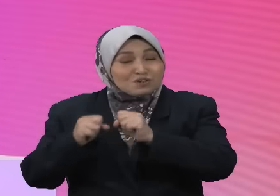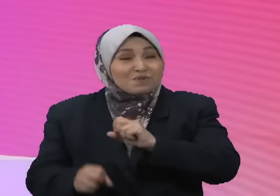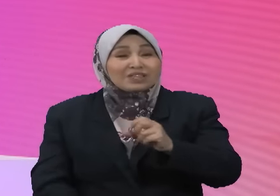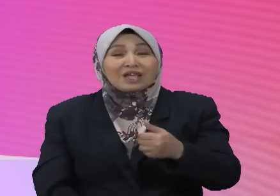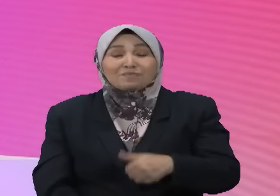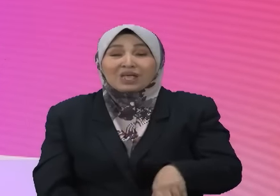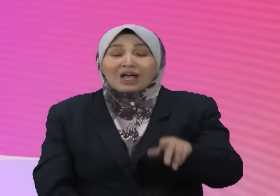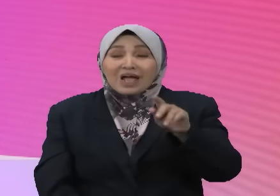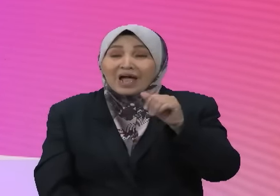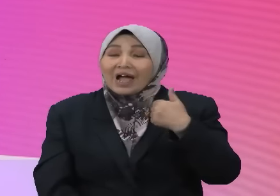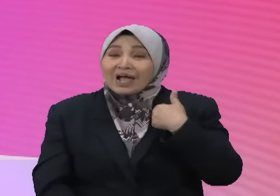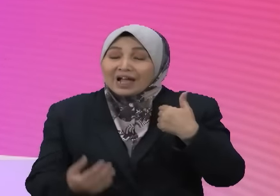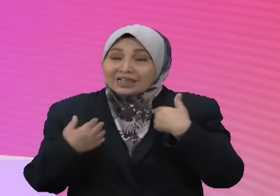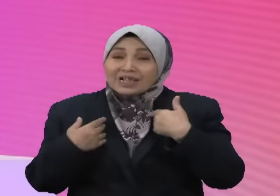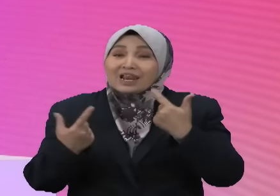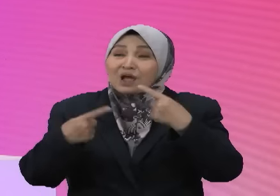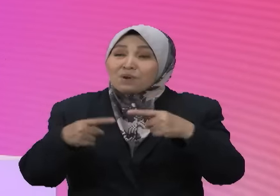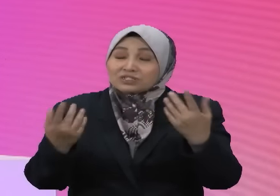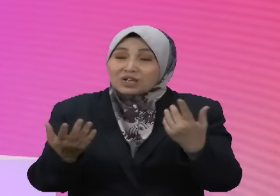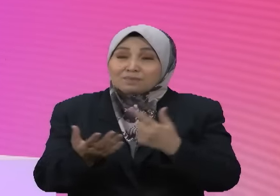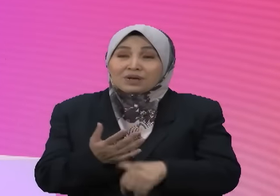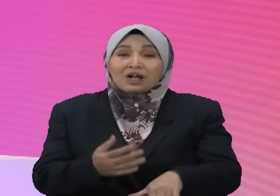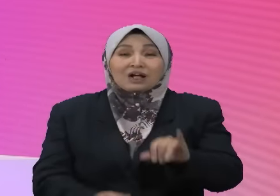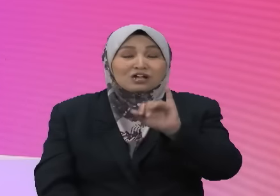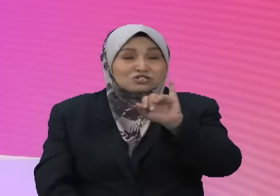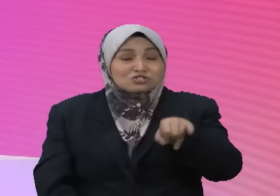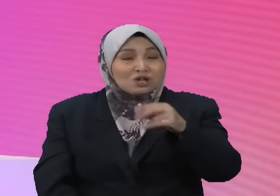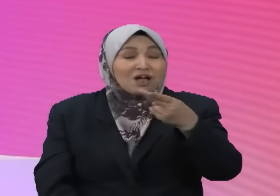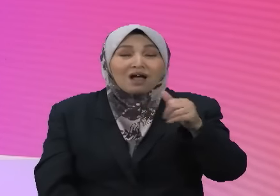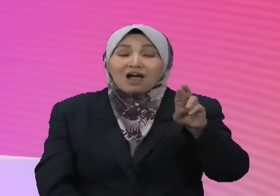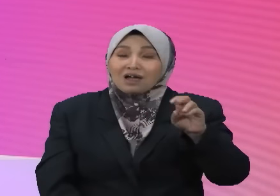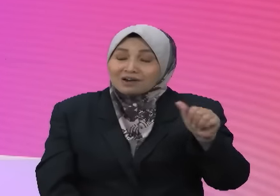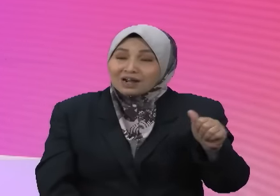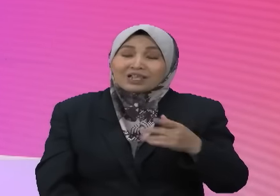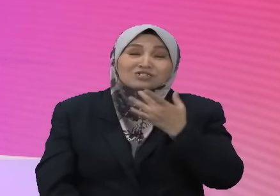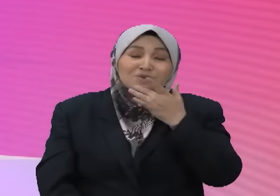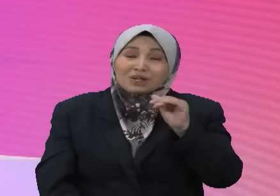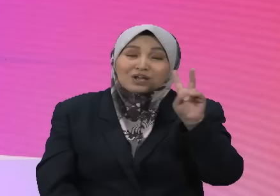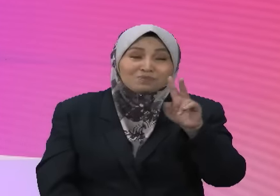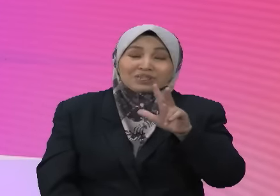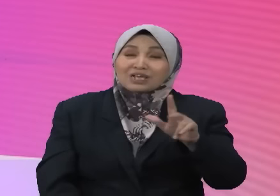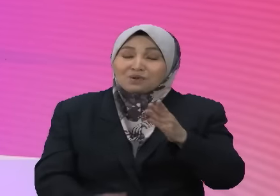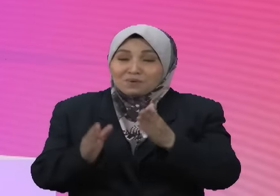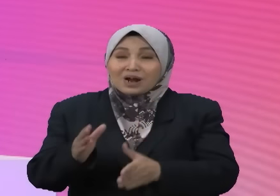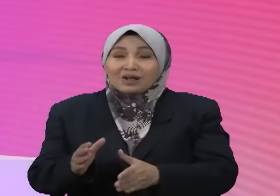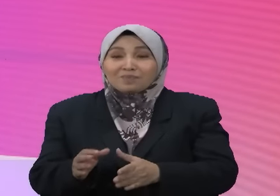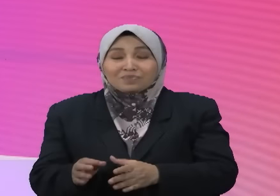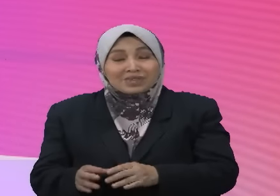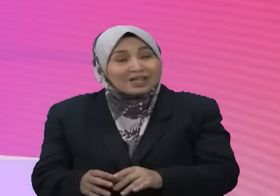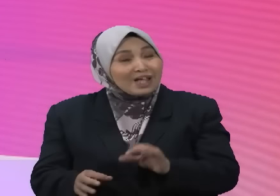mahmusah ada berapa lawan dia jahr masya-allah nasib baik ada juga dua tiga orang kalau tidak